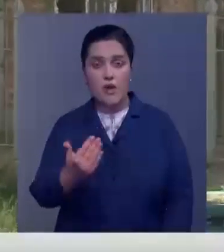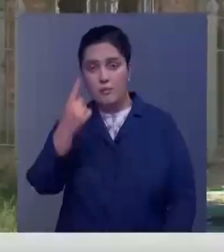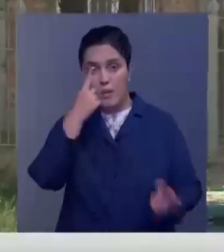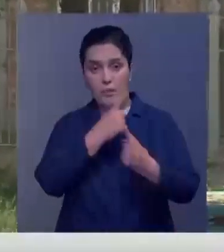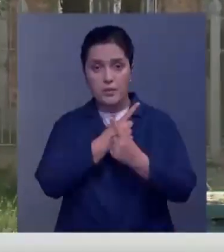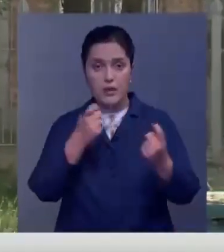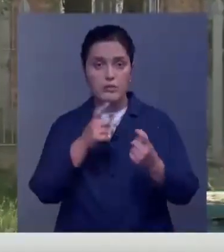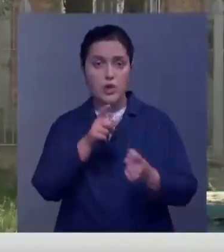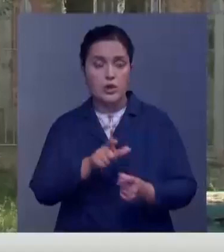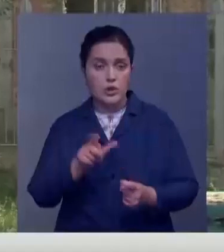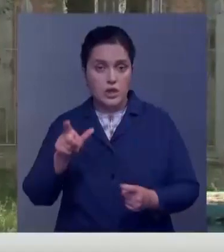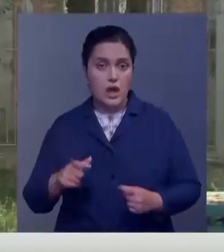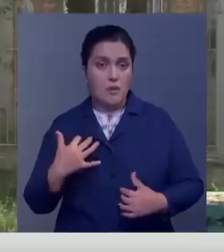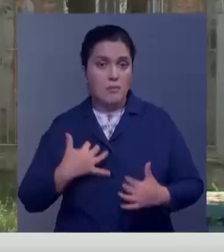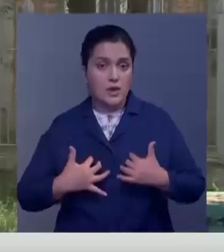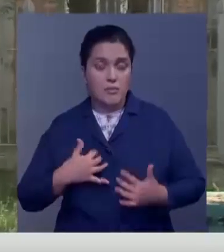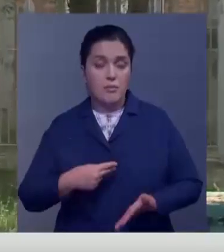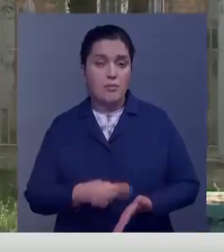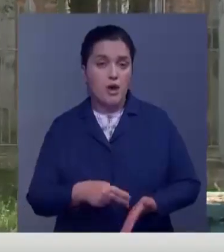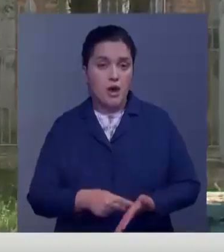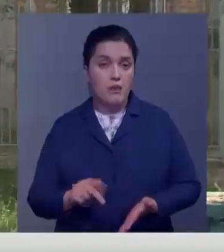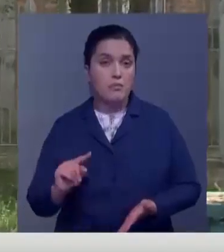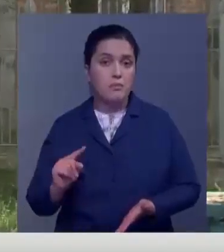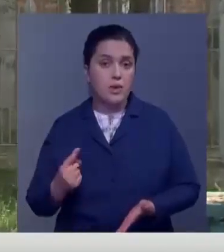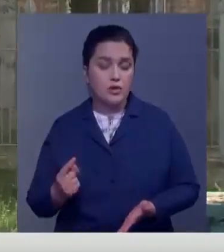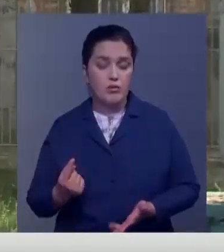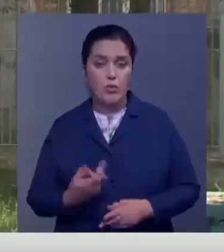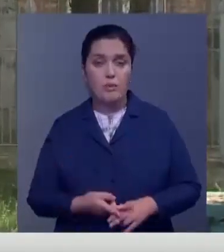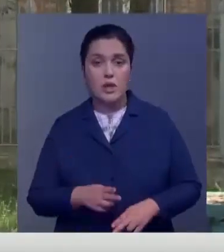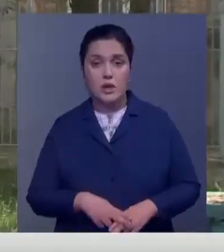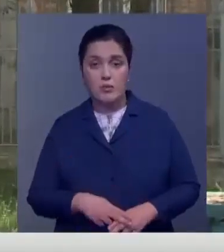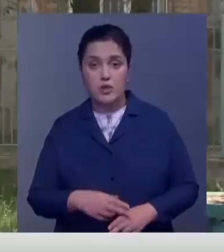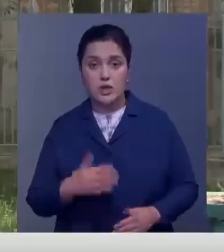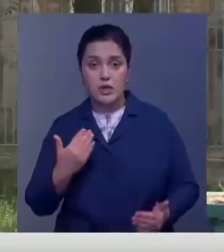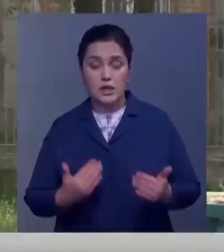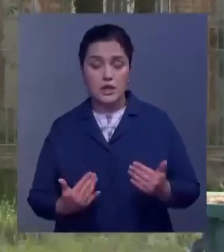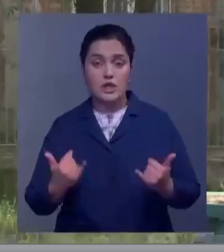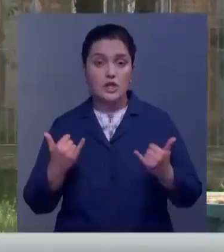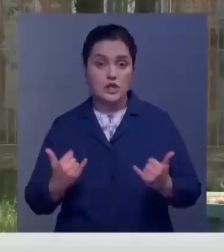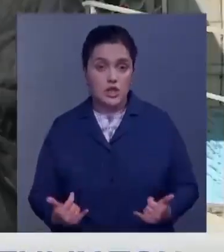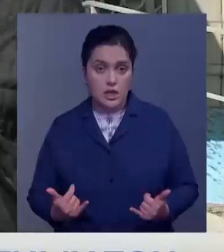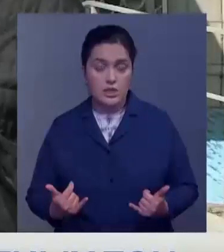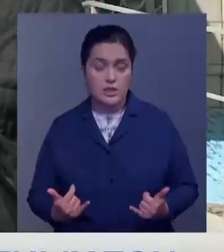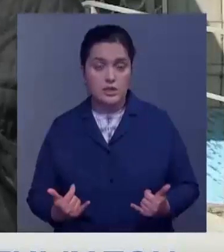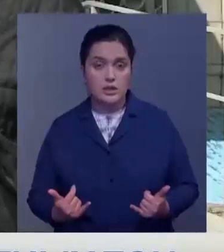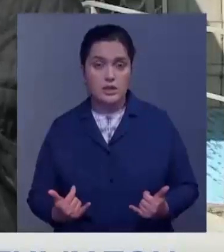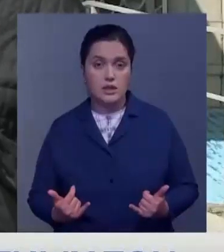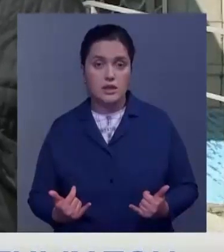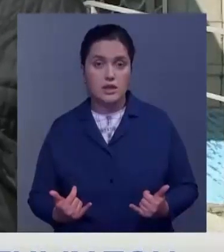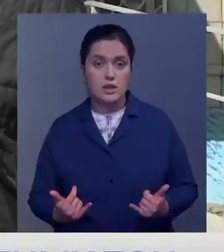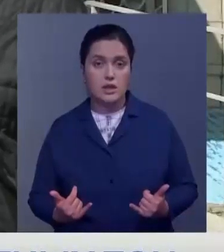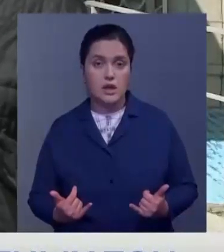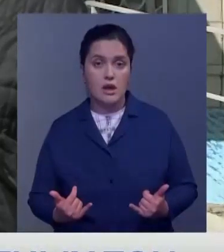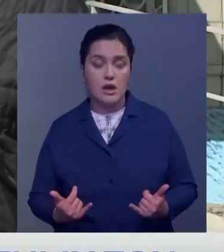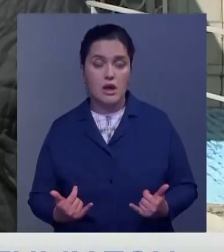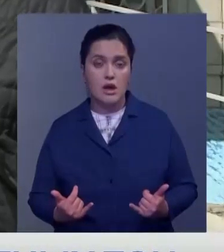поторопились с получением угля. Почему? Потому что вот если сейчас еще более-менее, значит, напряжения такого